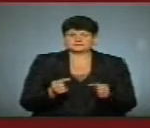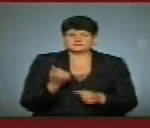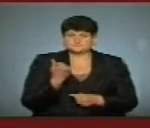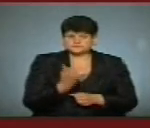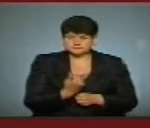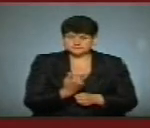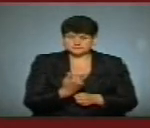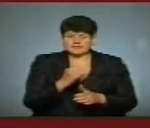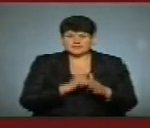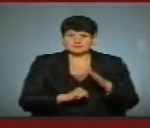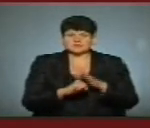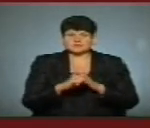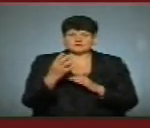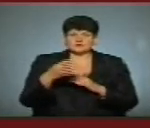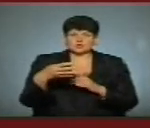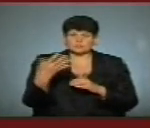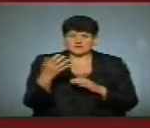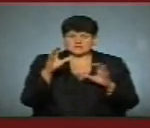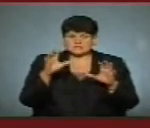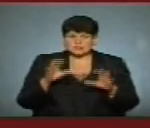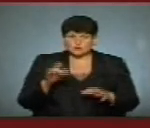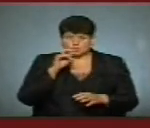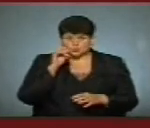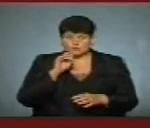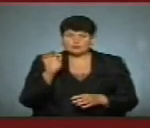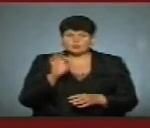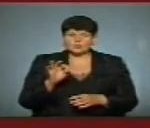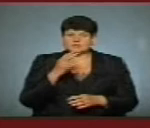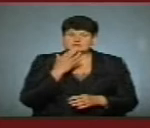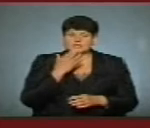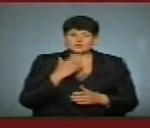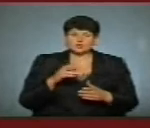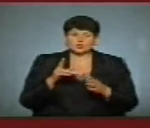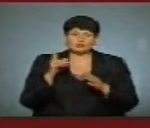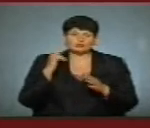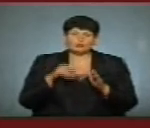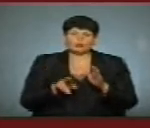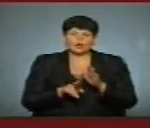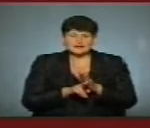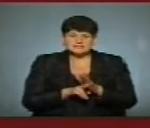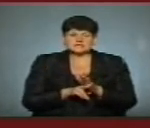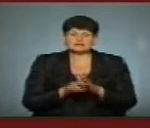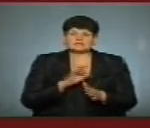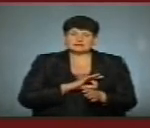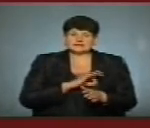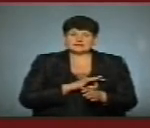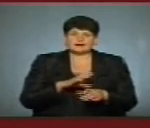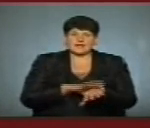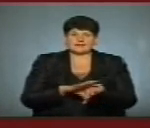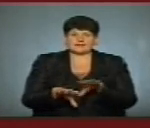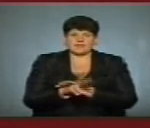та на підставі статті 45 Закону України про національну поліцію застосували до чоловіка спецзасіб